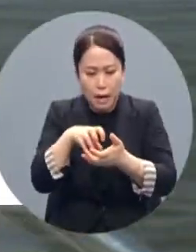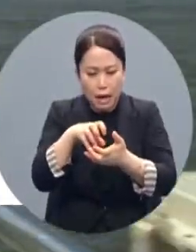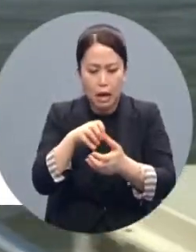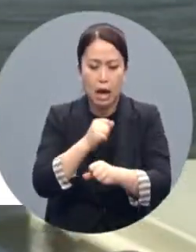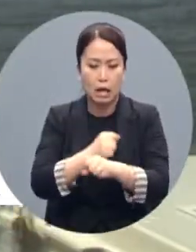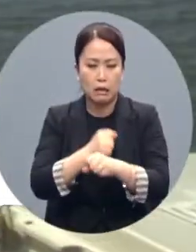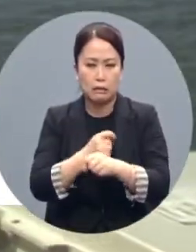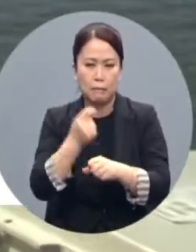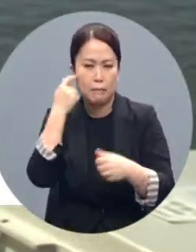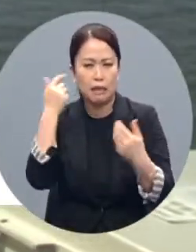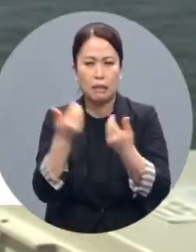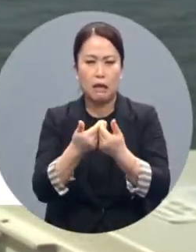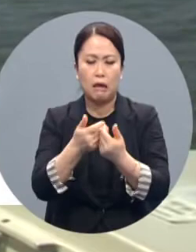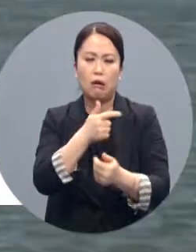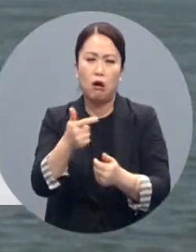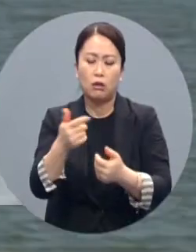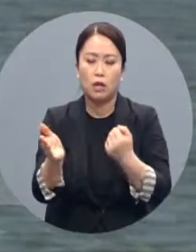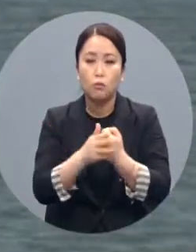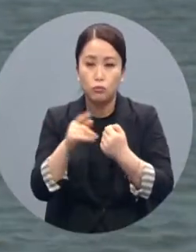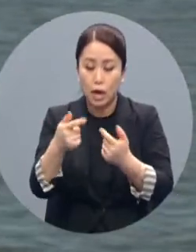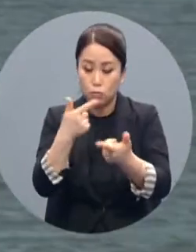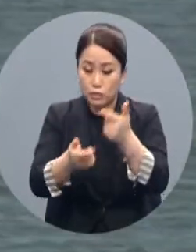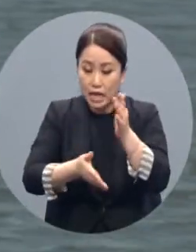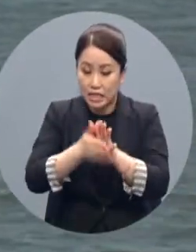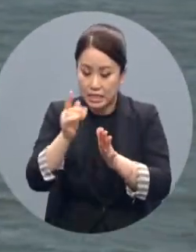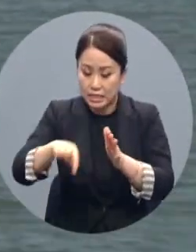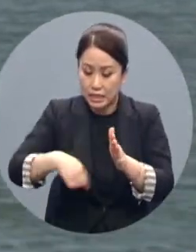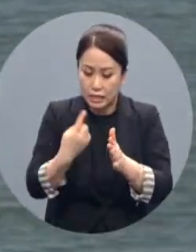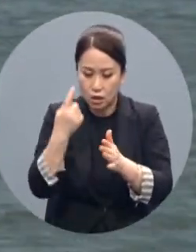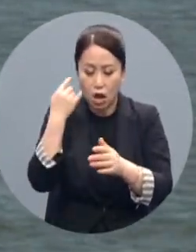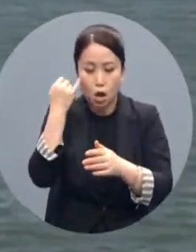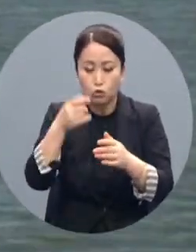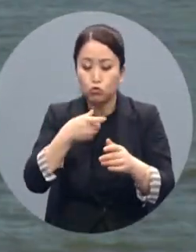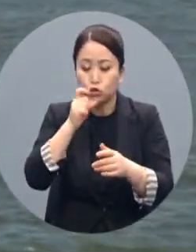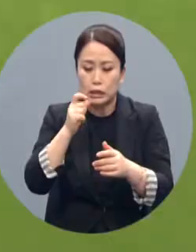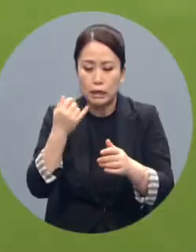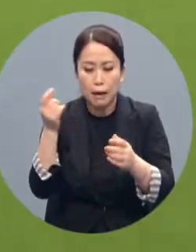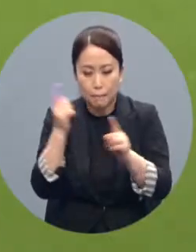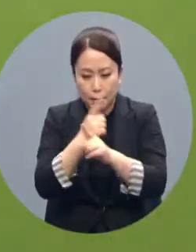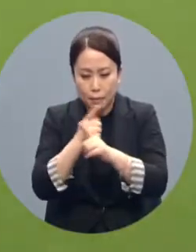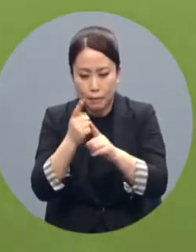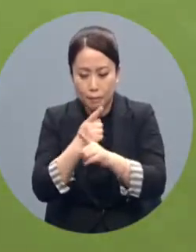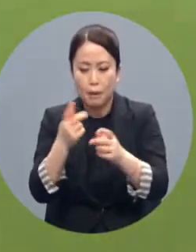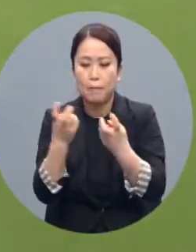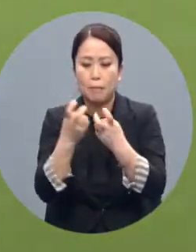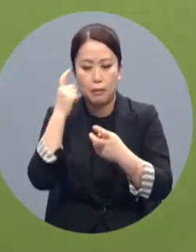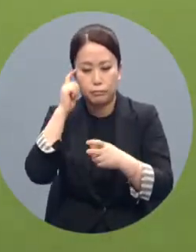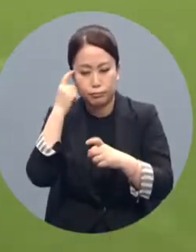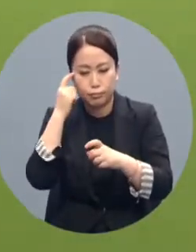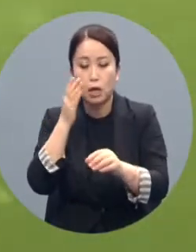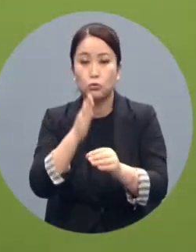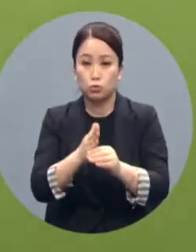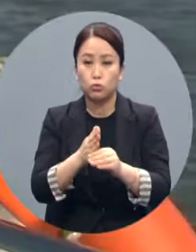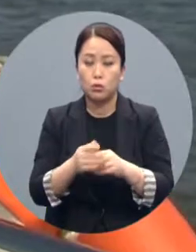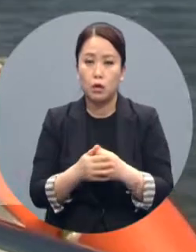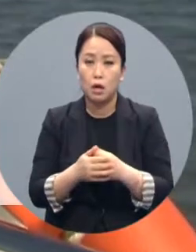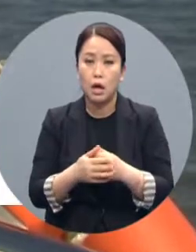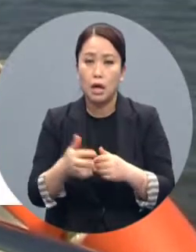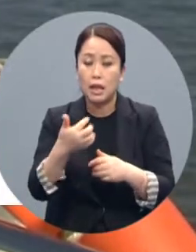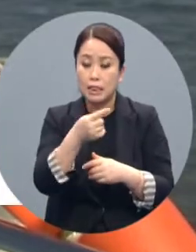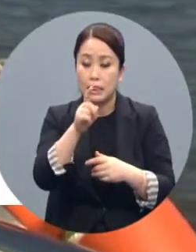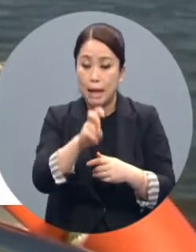않아 부산시는 취수원 개발과 자체적인 수질 개선 방안을 고심해왔습니다. 낙강가 하류